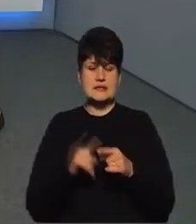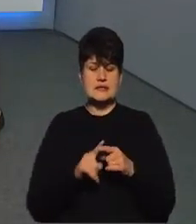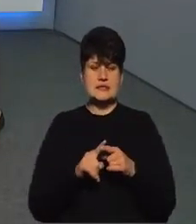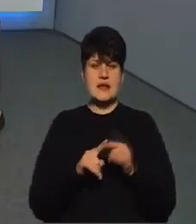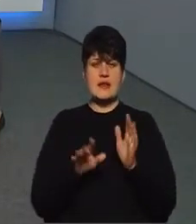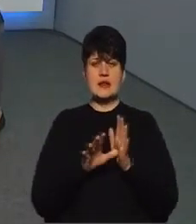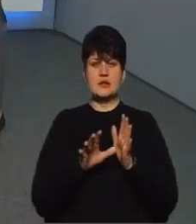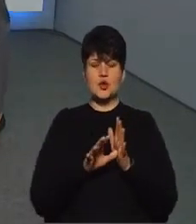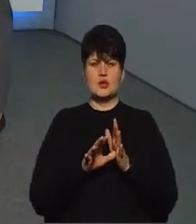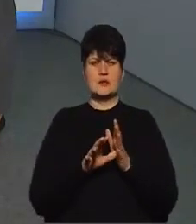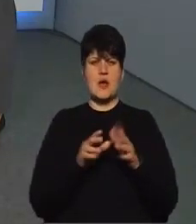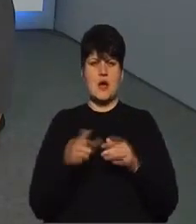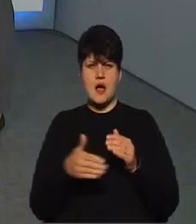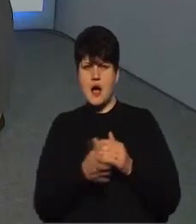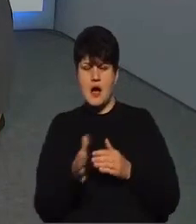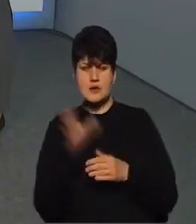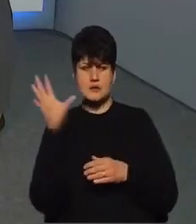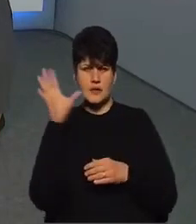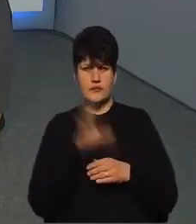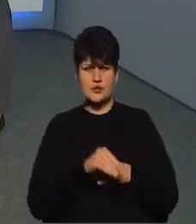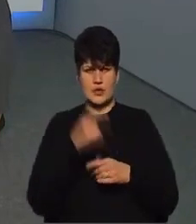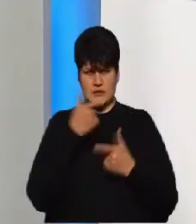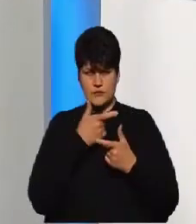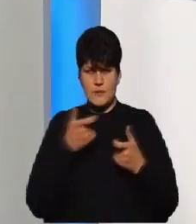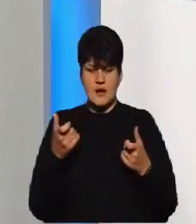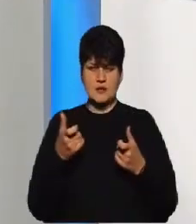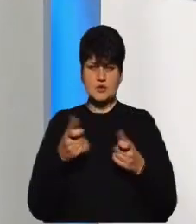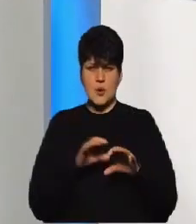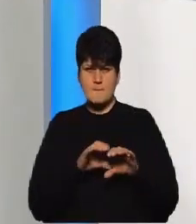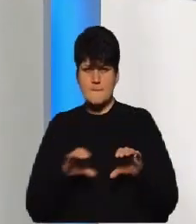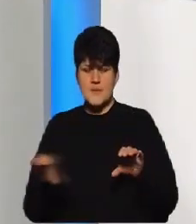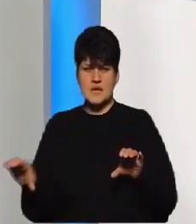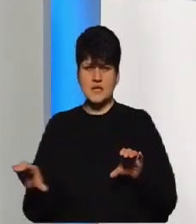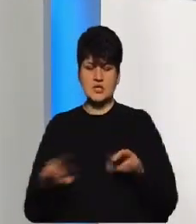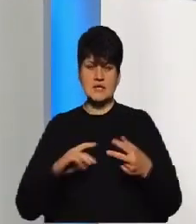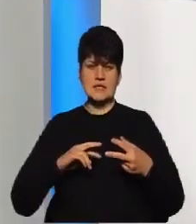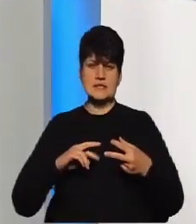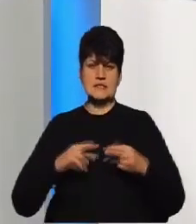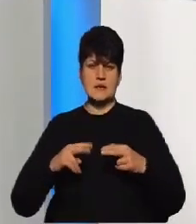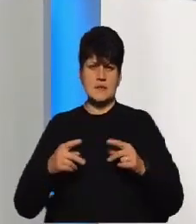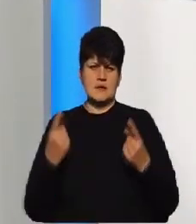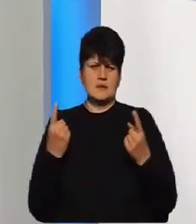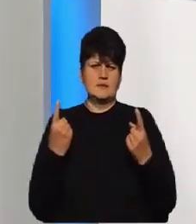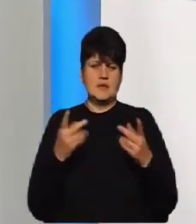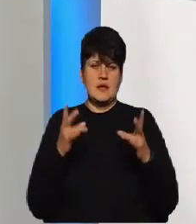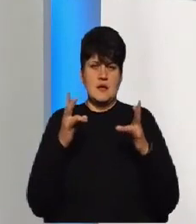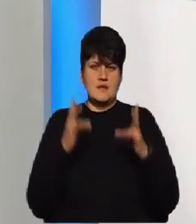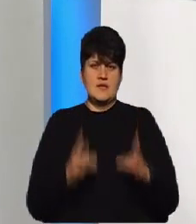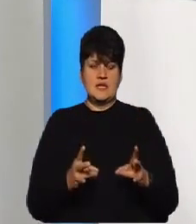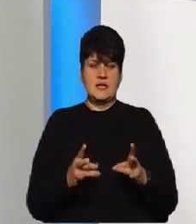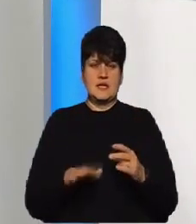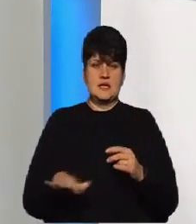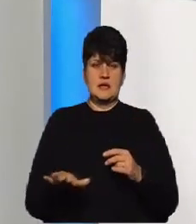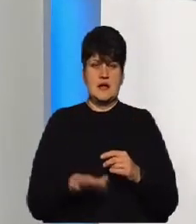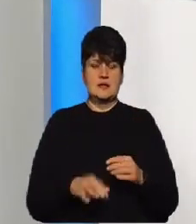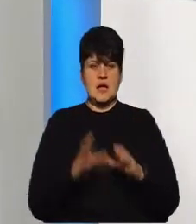різною інформацією про ці всі мережі. Відбувається заміна найбільш аварійних ділянок водопровідних мереж, каналізаційних